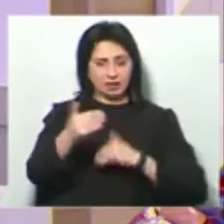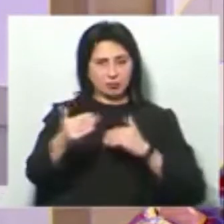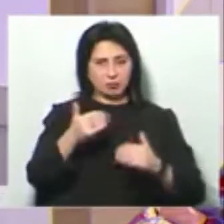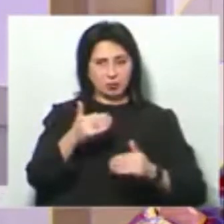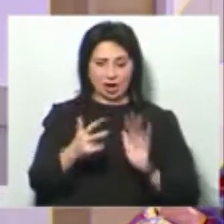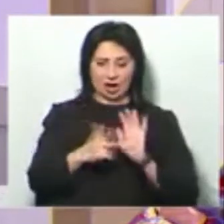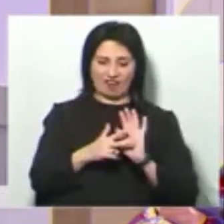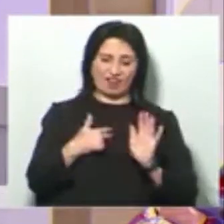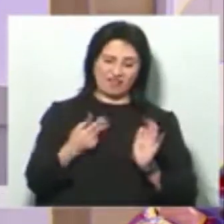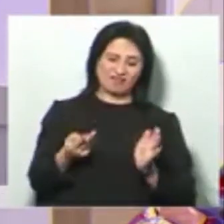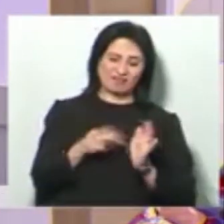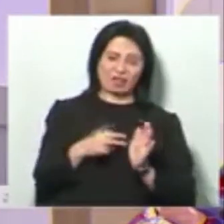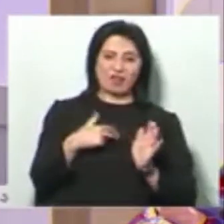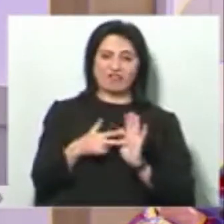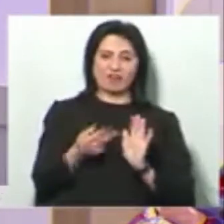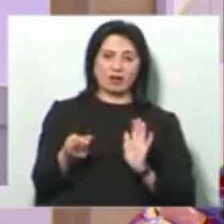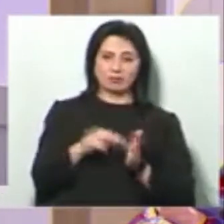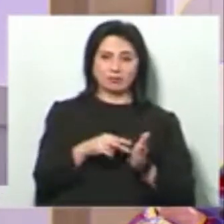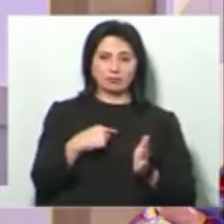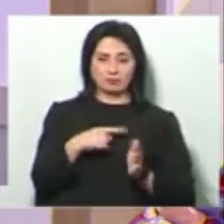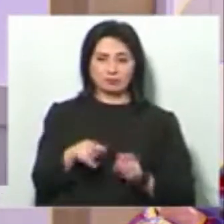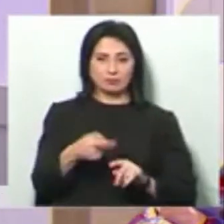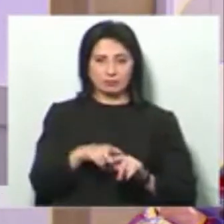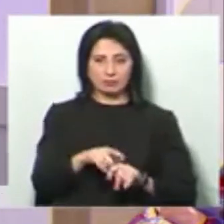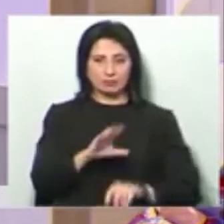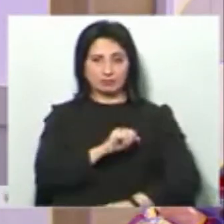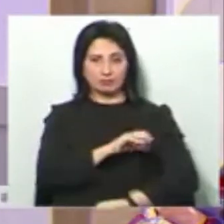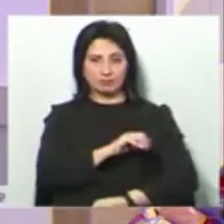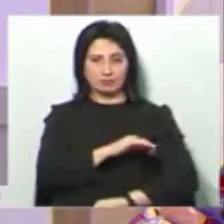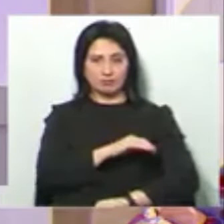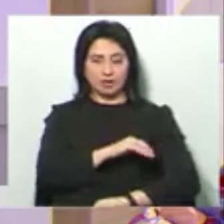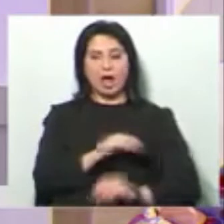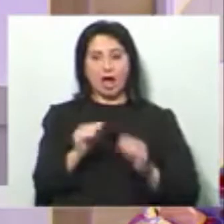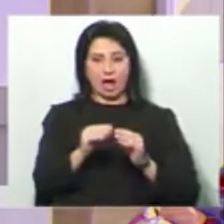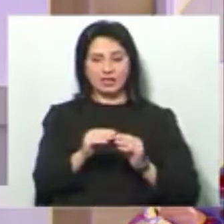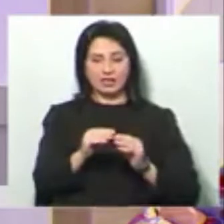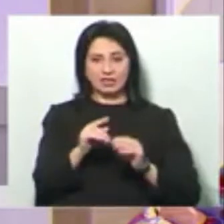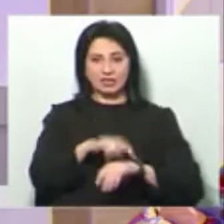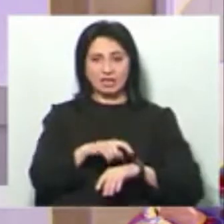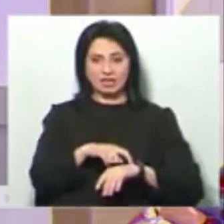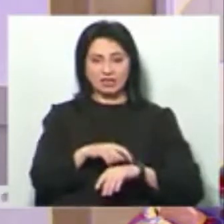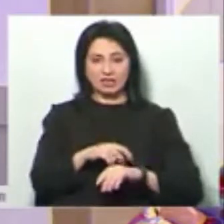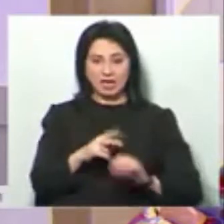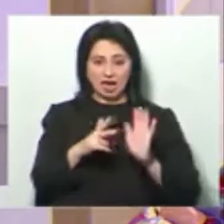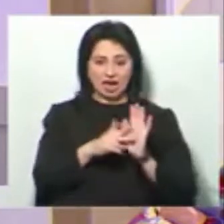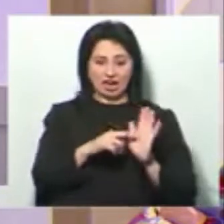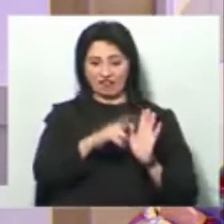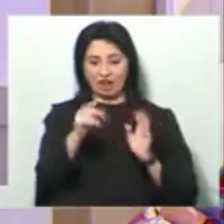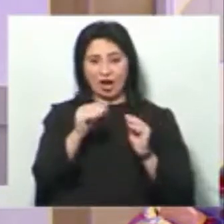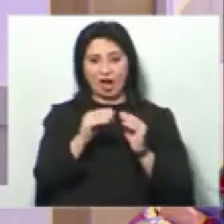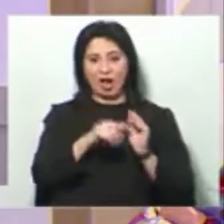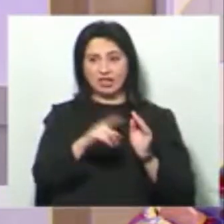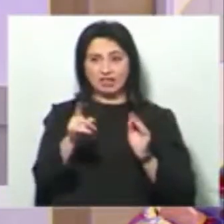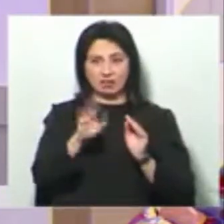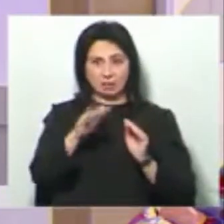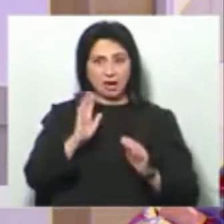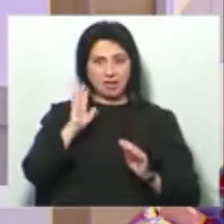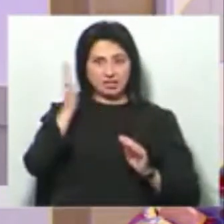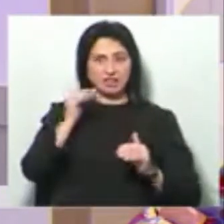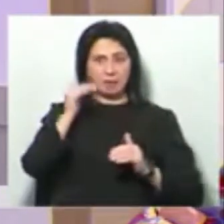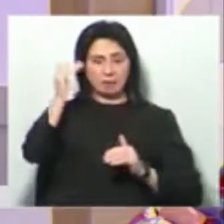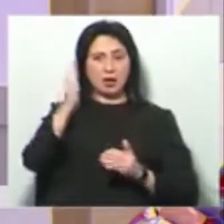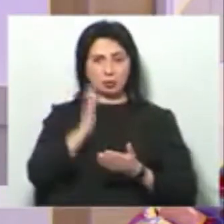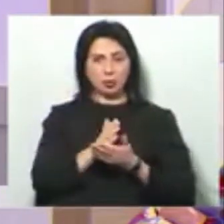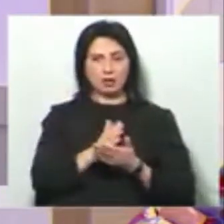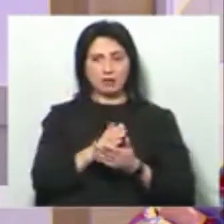8-ze avdeki loginidan da gaizome 10 saatze, magram 2 Vidan atamde, tneva mai int magalia,